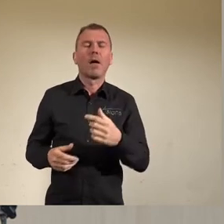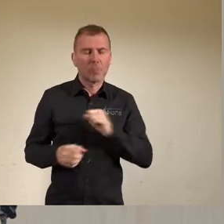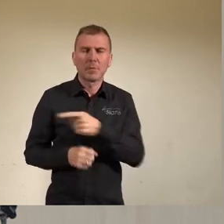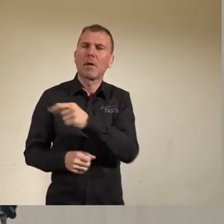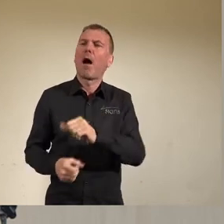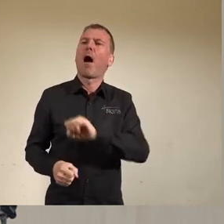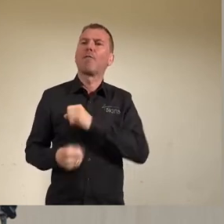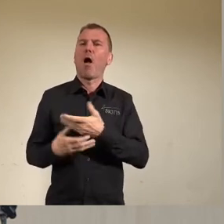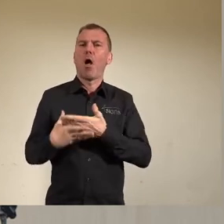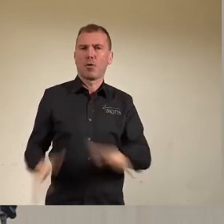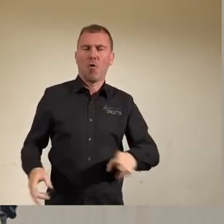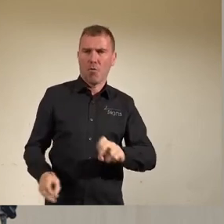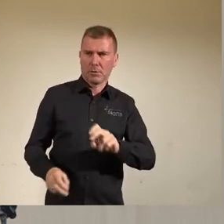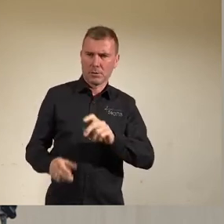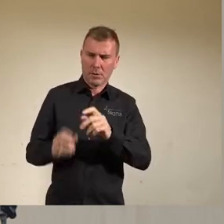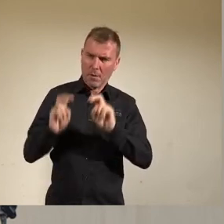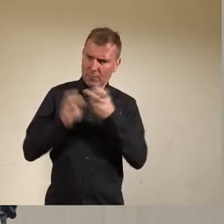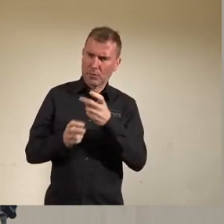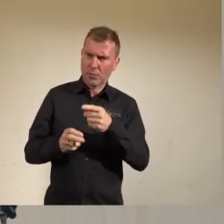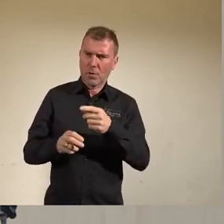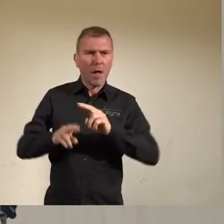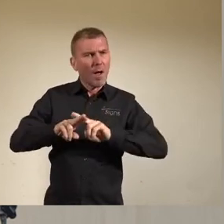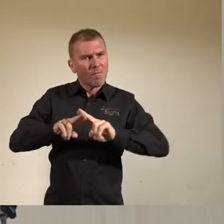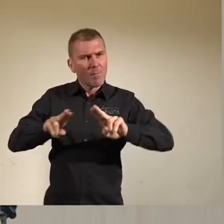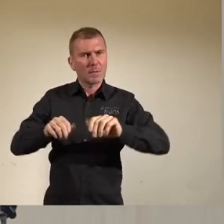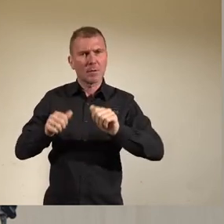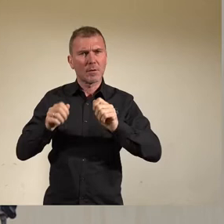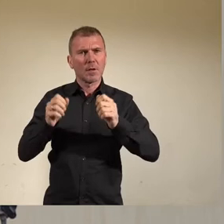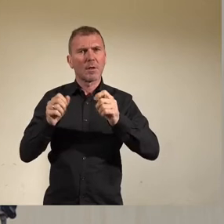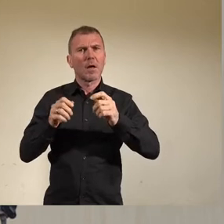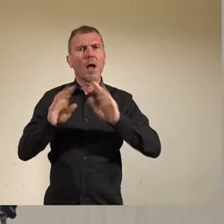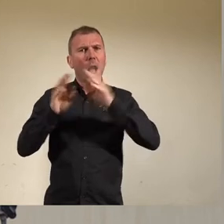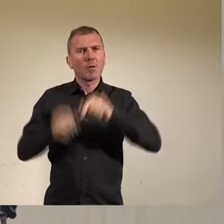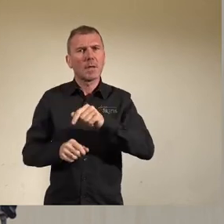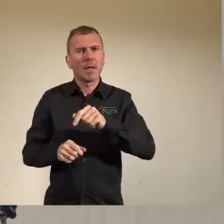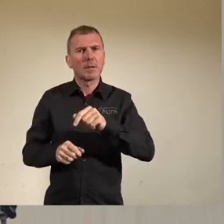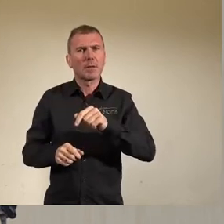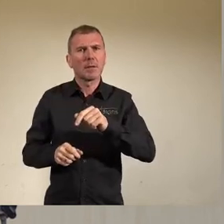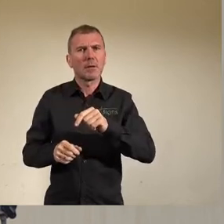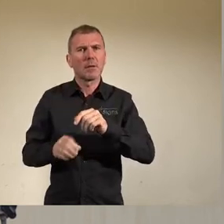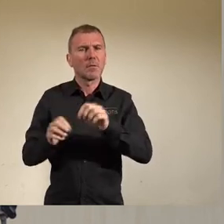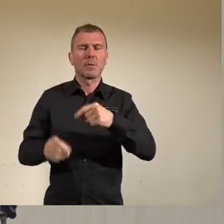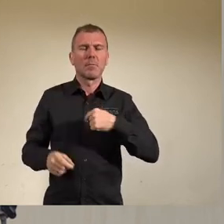erfolglosen Versuch, den Haushalt des Oberbürgermeisters zu verbessern, mitzumachen. Wir mussten auch nicht an den